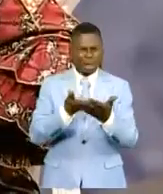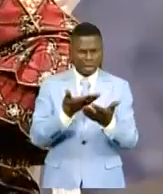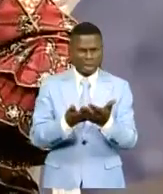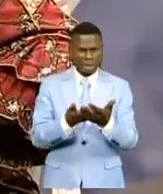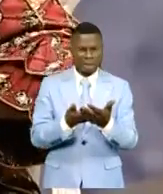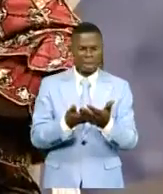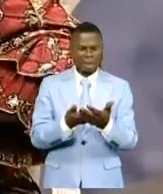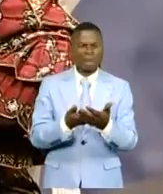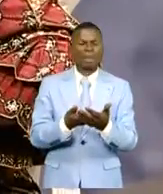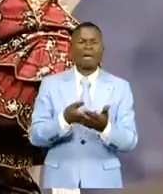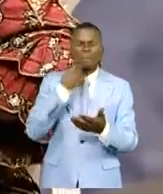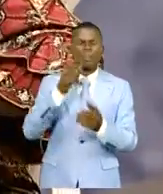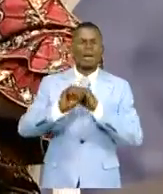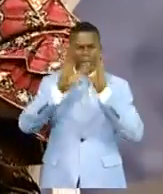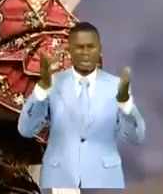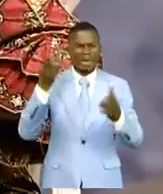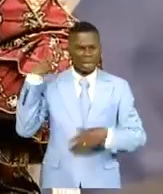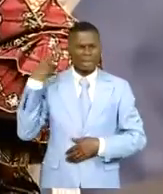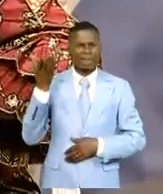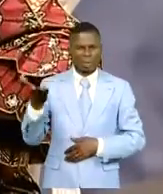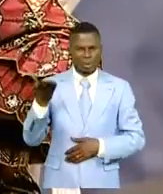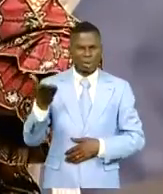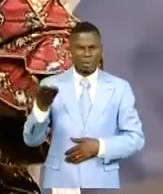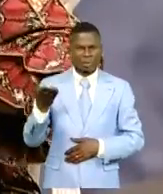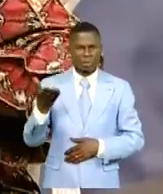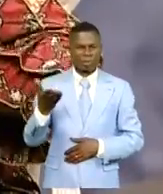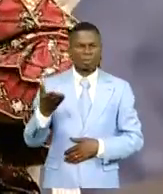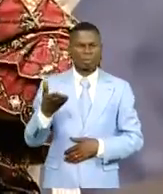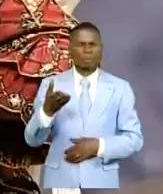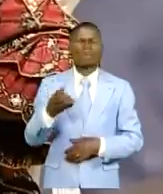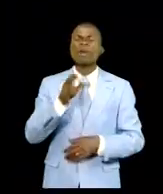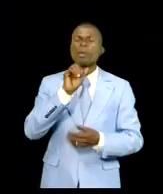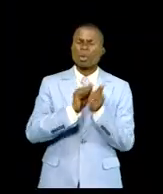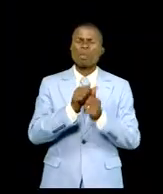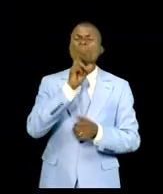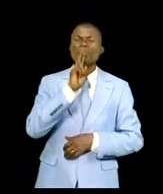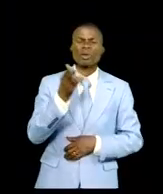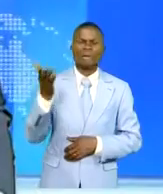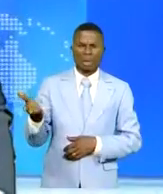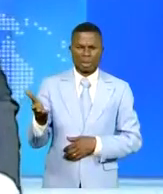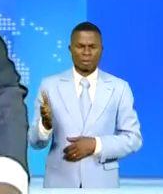un cri à ses députés en disant quitter les groupes armés. Donc c'est un réel problème.